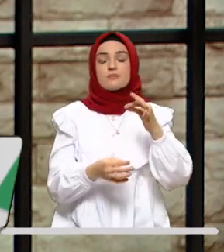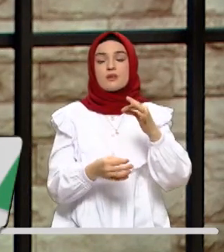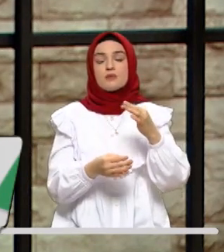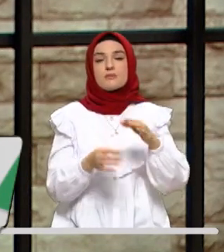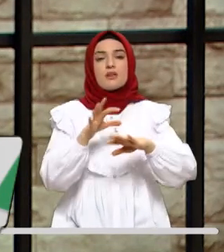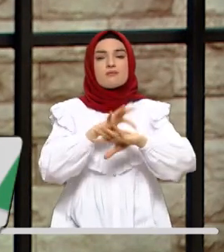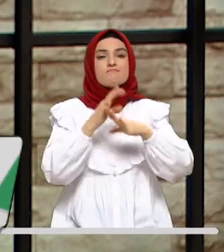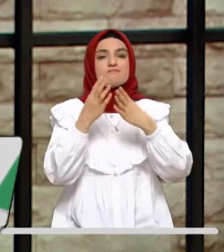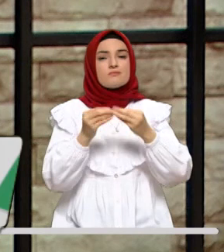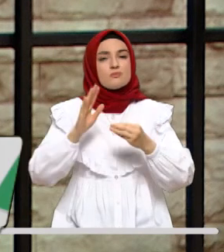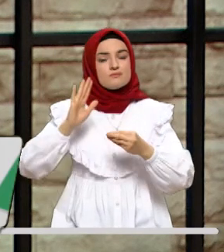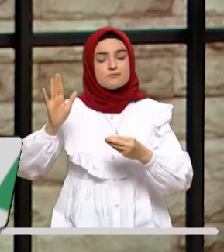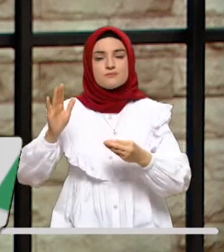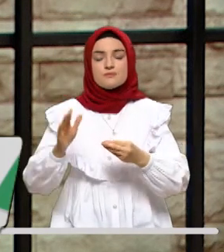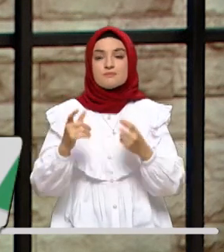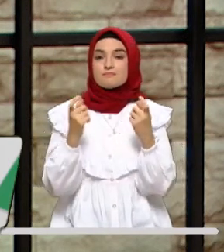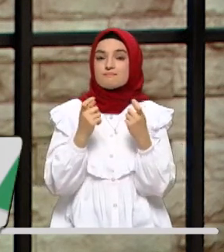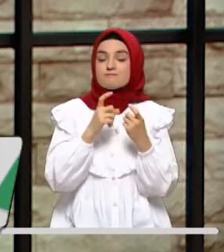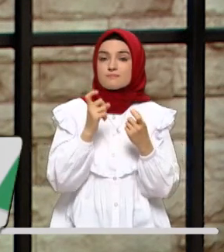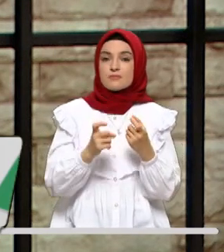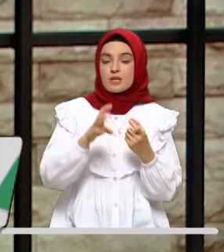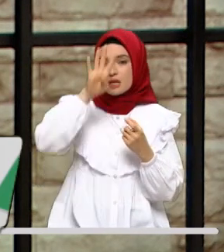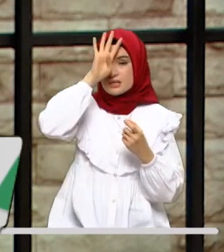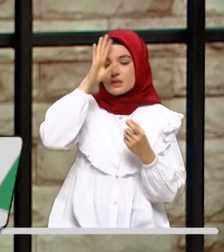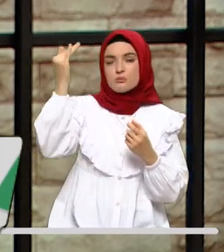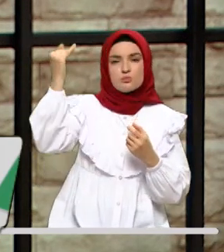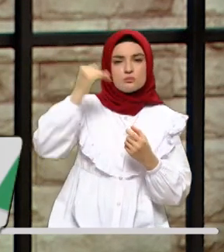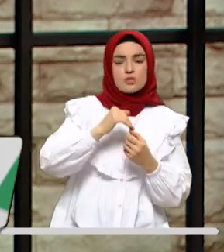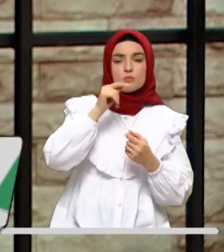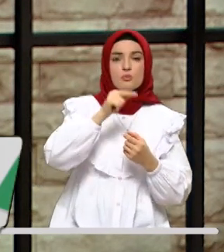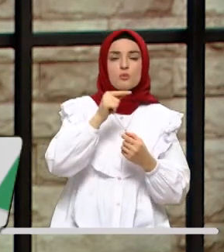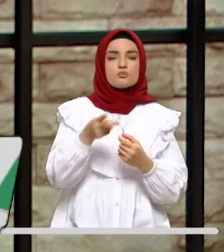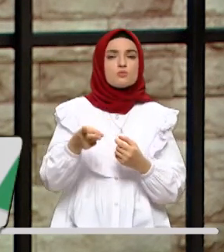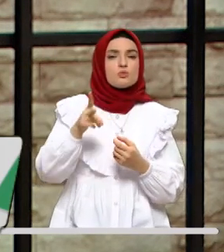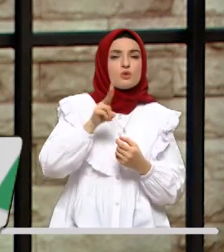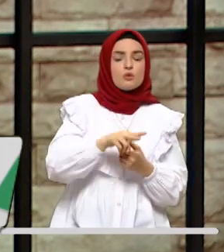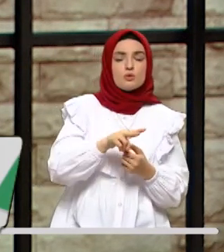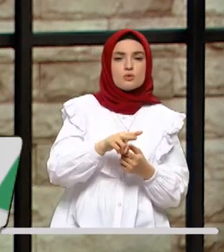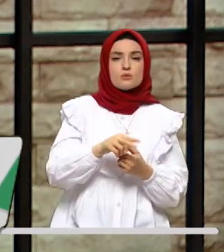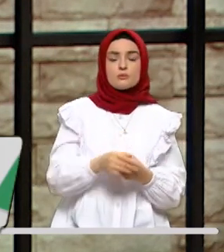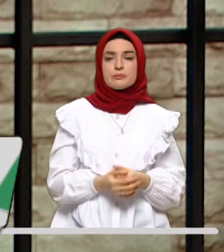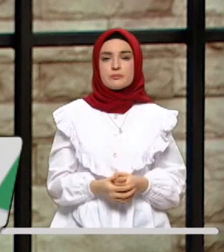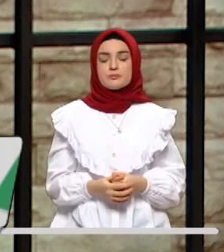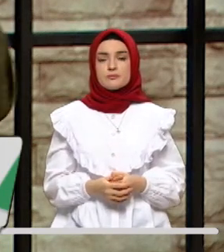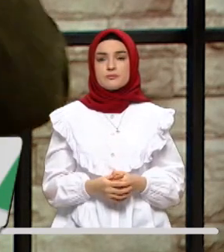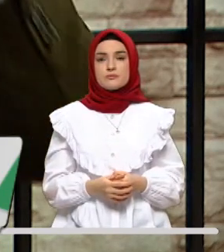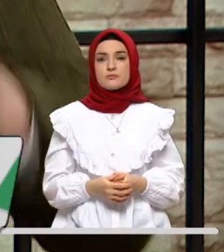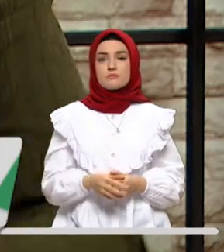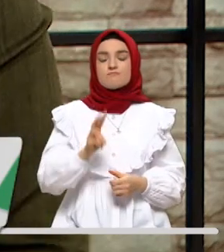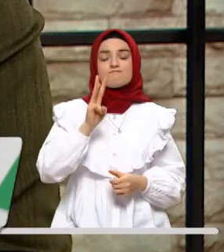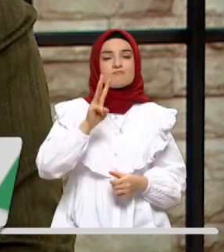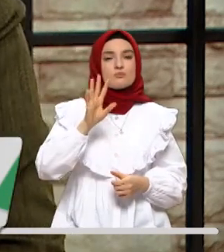döner. Nereye gelir? İstanbul'a gelir. Onun öldüğünde onu 3-5